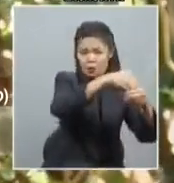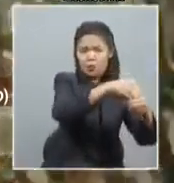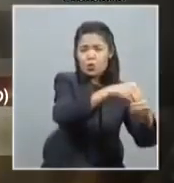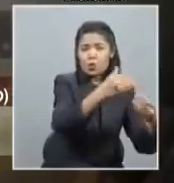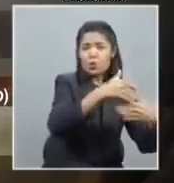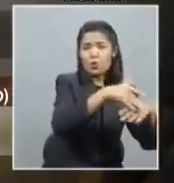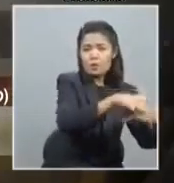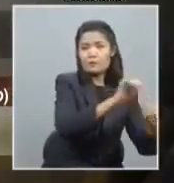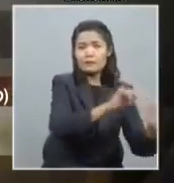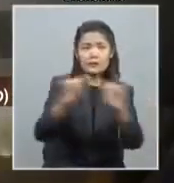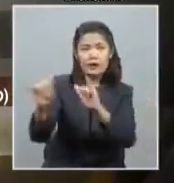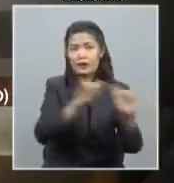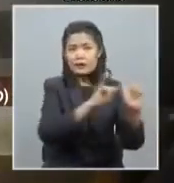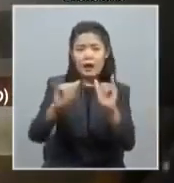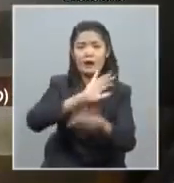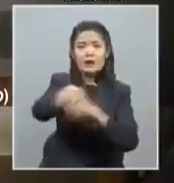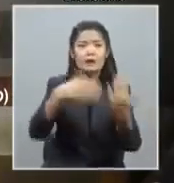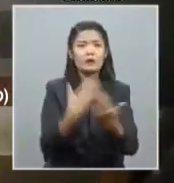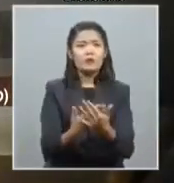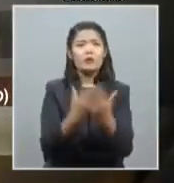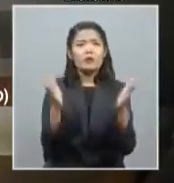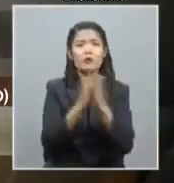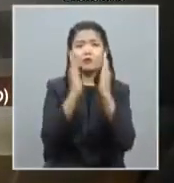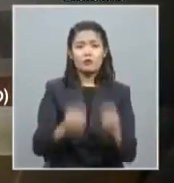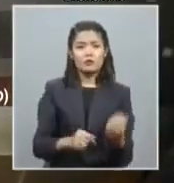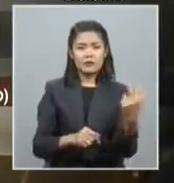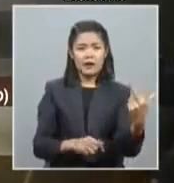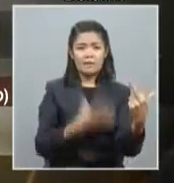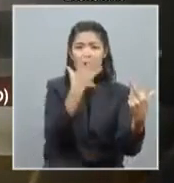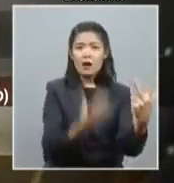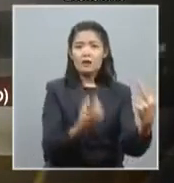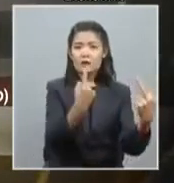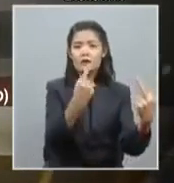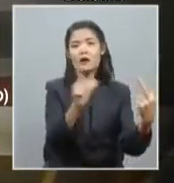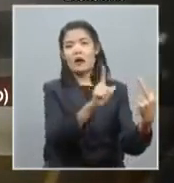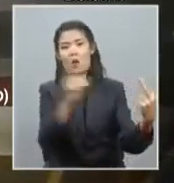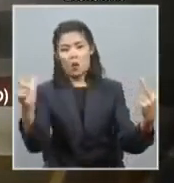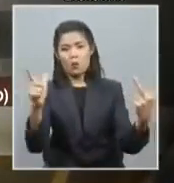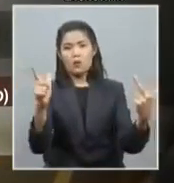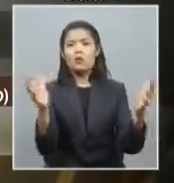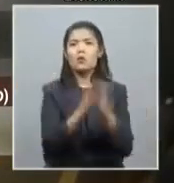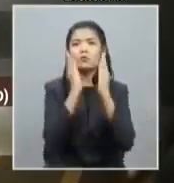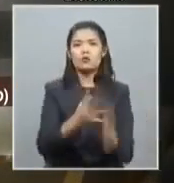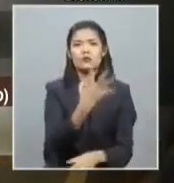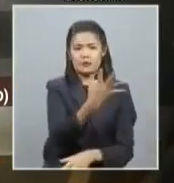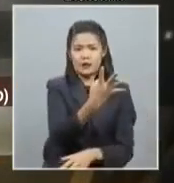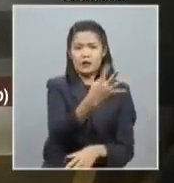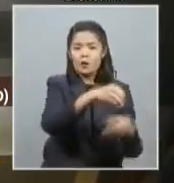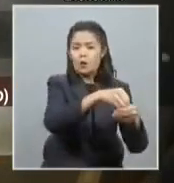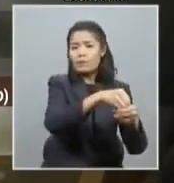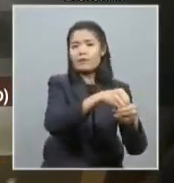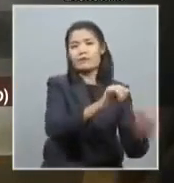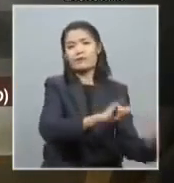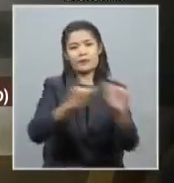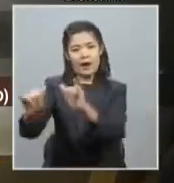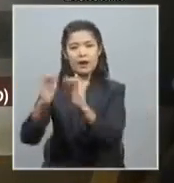การณ์ย้ายทั้งหมดเนี่ย3คนแต่มีคนนึงลาออกนะฮะก็จะรวมเป็น4คนให้ออกจากพื้นที่ไปก่อนมีคนนึงลา